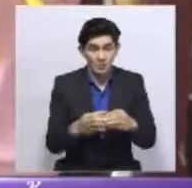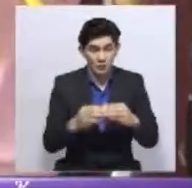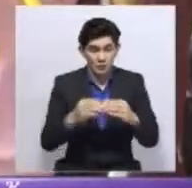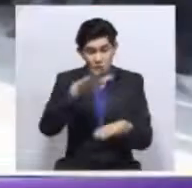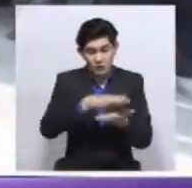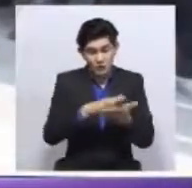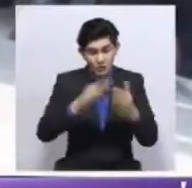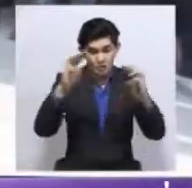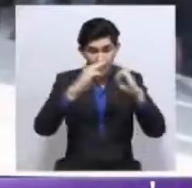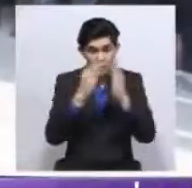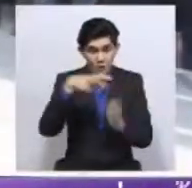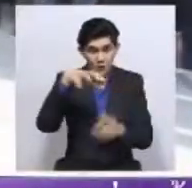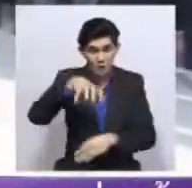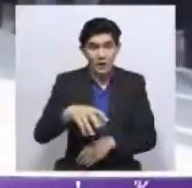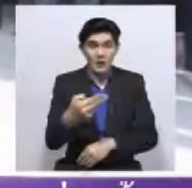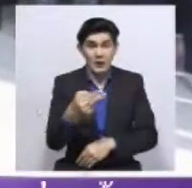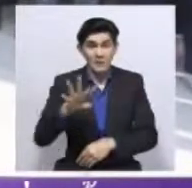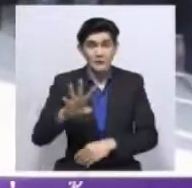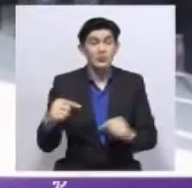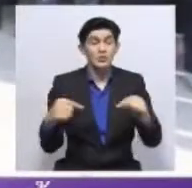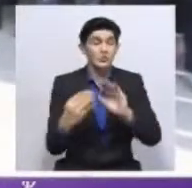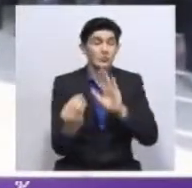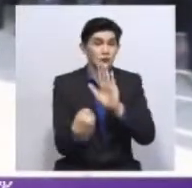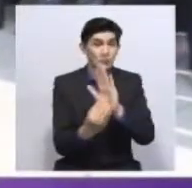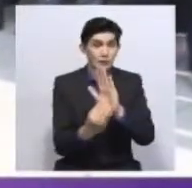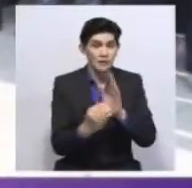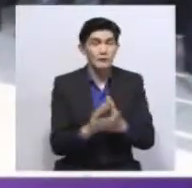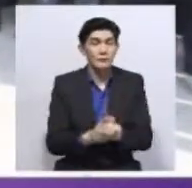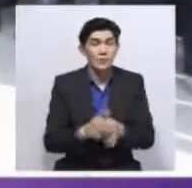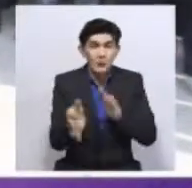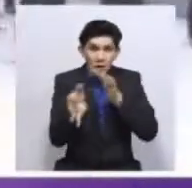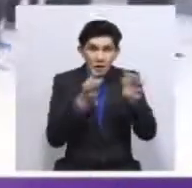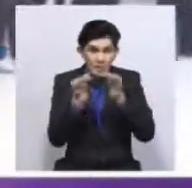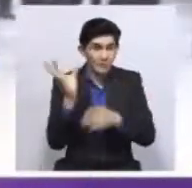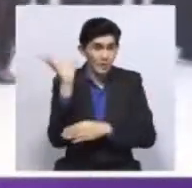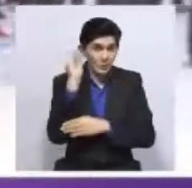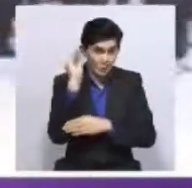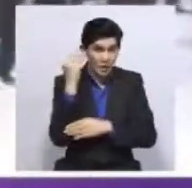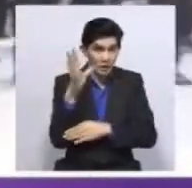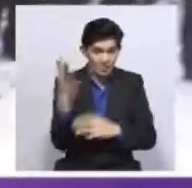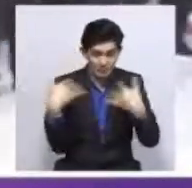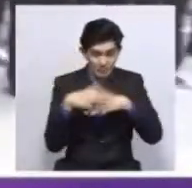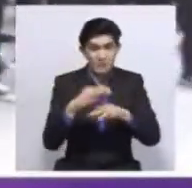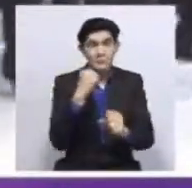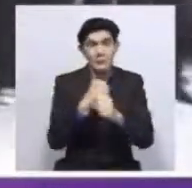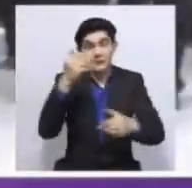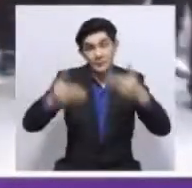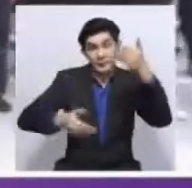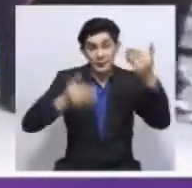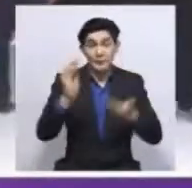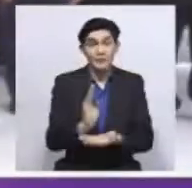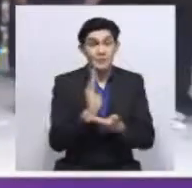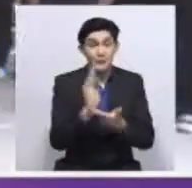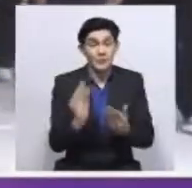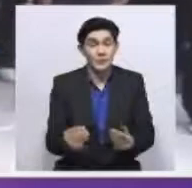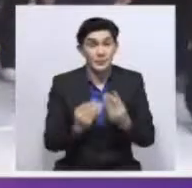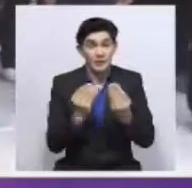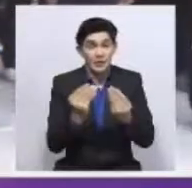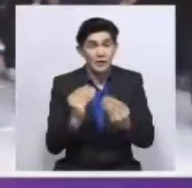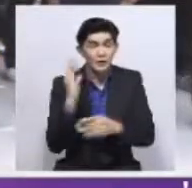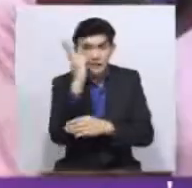ดหลักสี่เขตหลักสี่กรุงเทพมหานครนะครับในการรับฟังคำชี้แจงก่อนที่จะไปร่วมทำกิจกรรมบำเพ็ญประโย